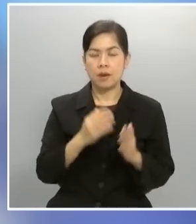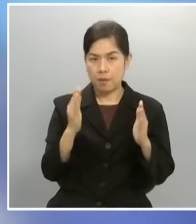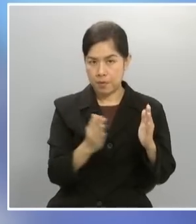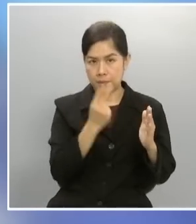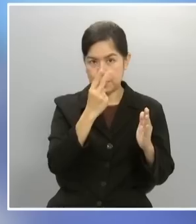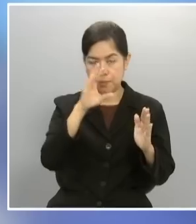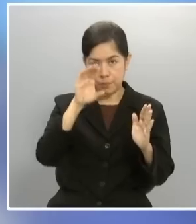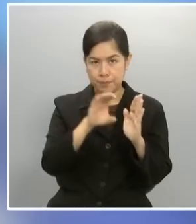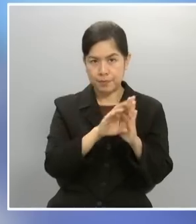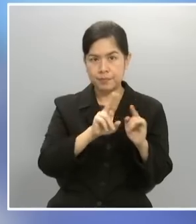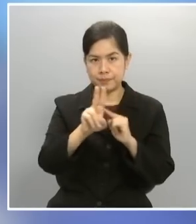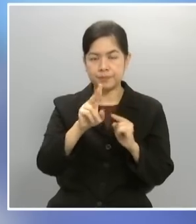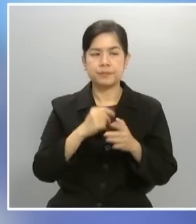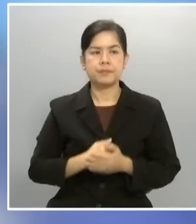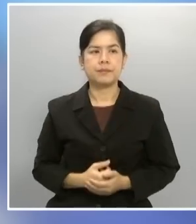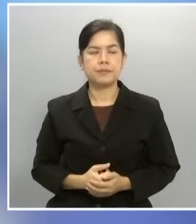ไป